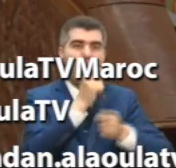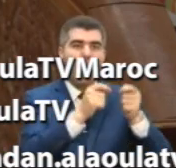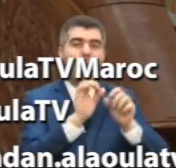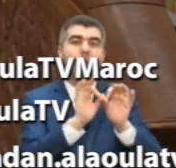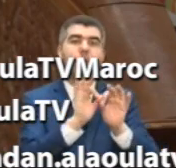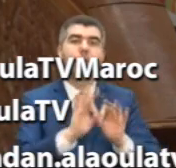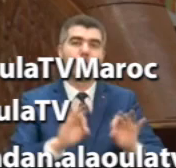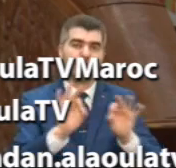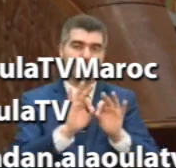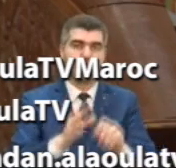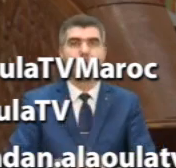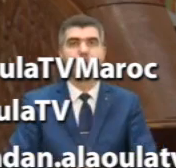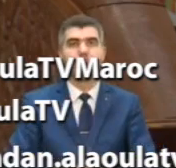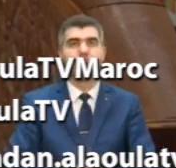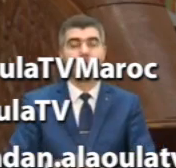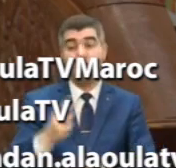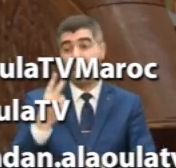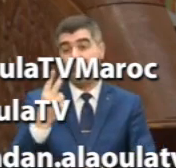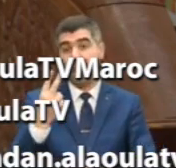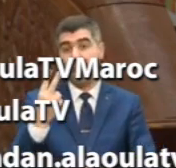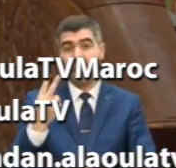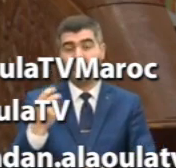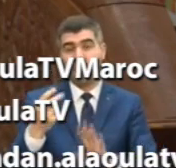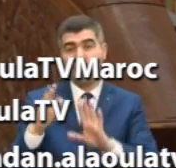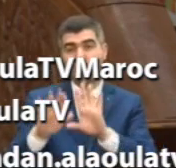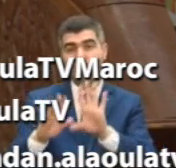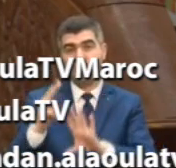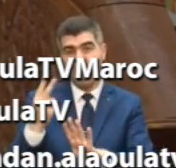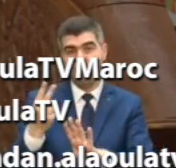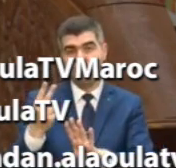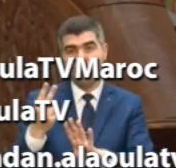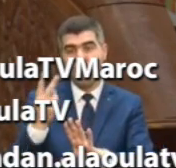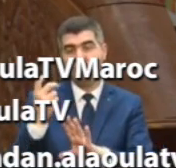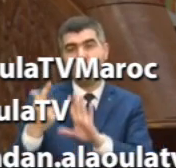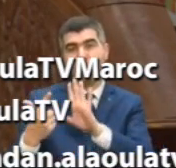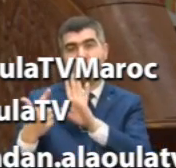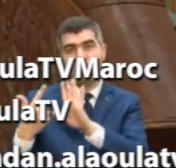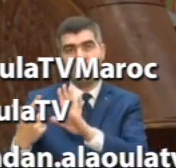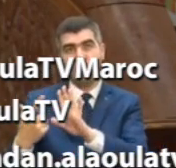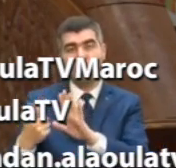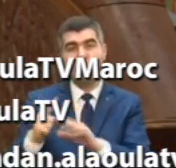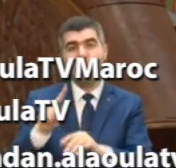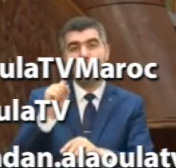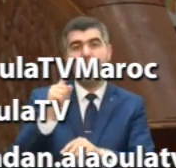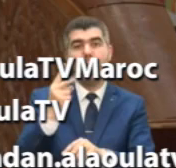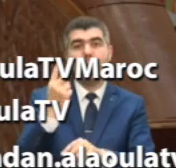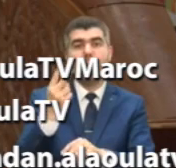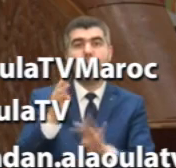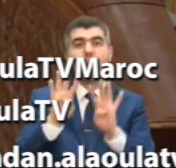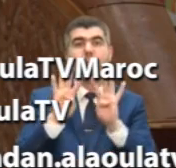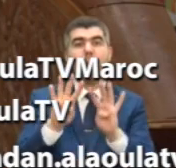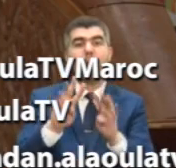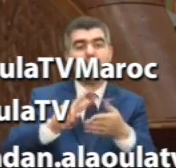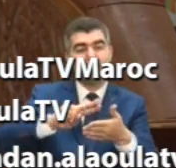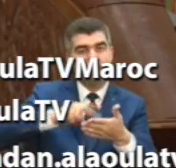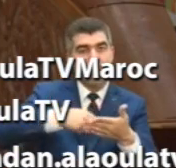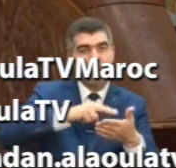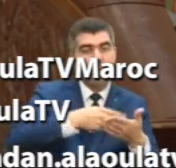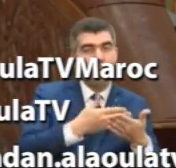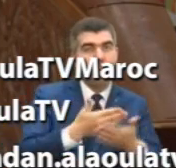بين 2012 و2017 تمكننا من 182 اتفاقية لتحسين ظروف عيش